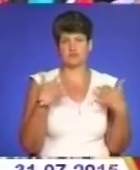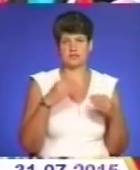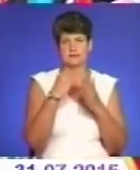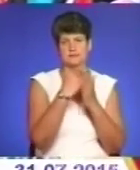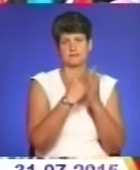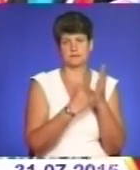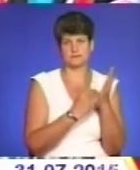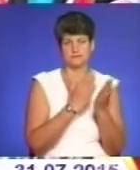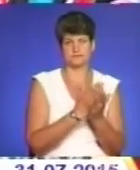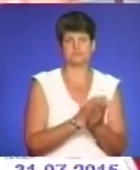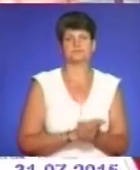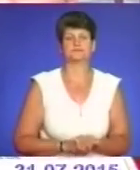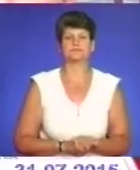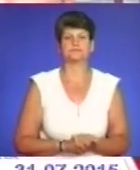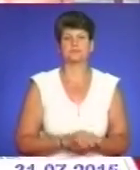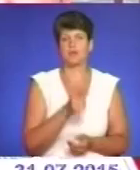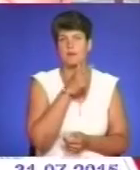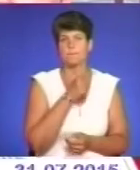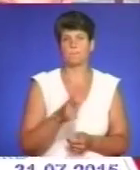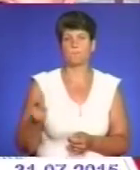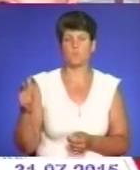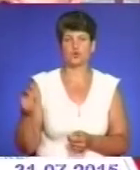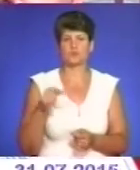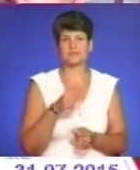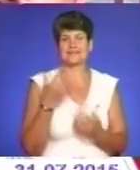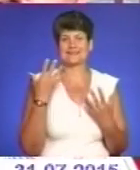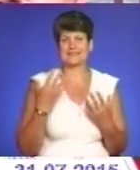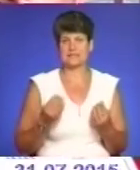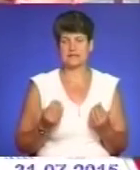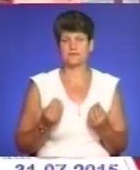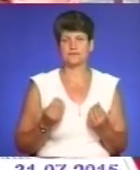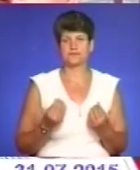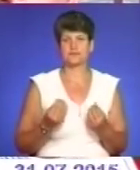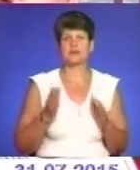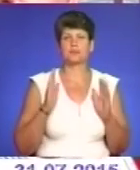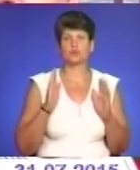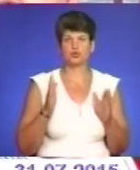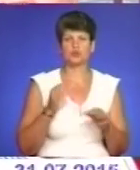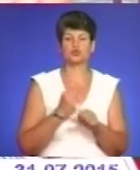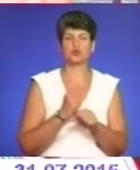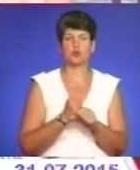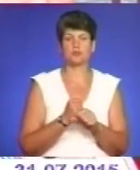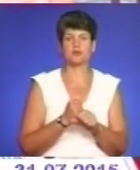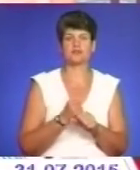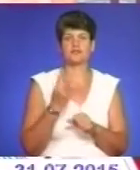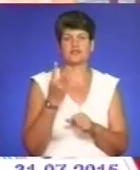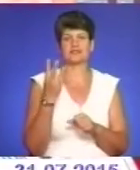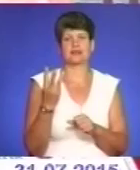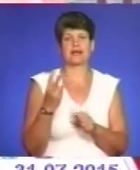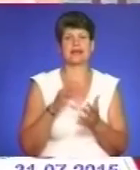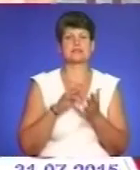насичену програму. Протягом тих днів, де будуть, зробимо найменше 2-3